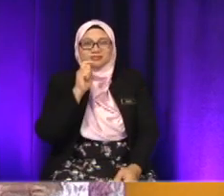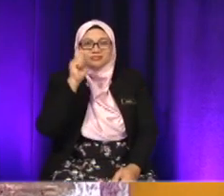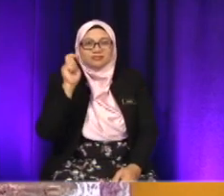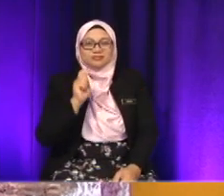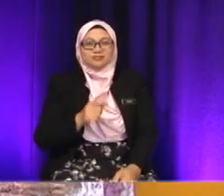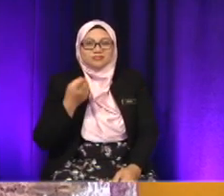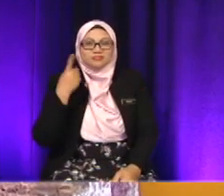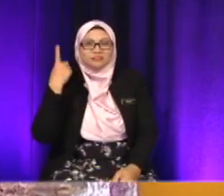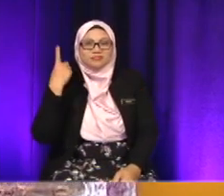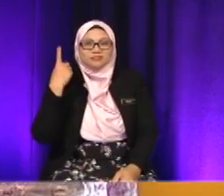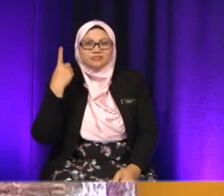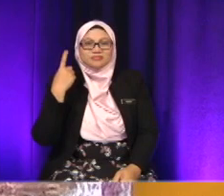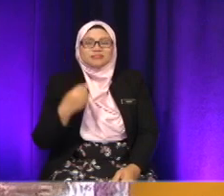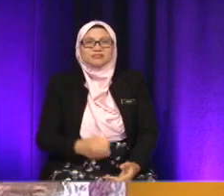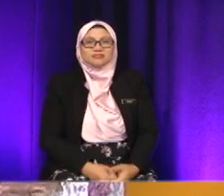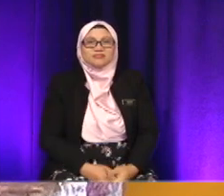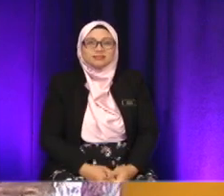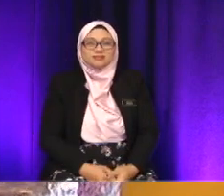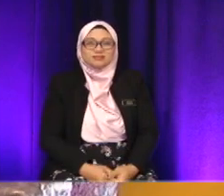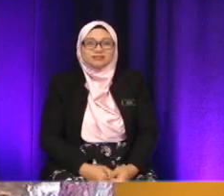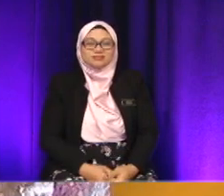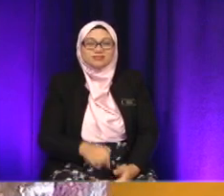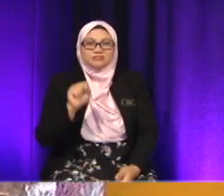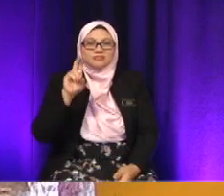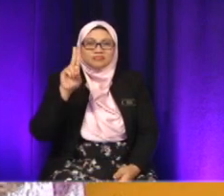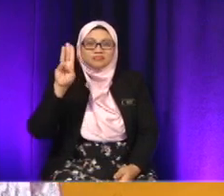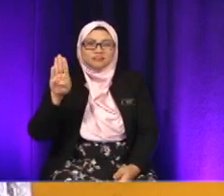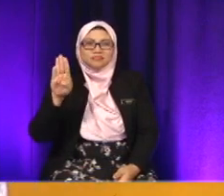dia sap atau cara di bawah tajuk pengaturan